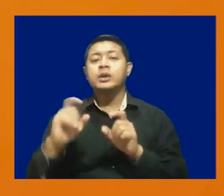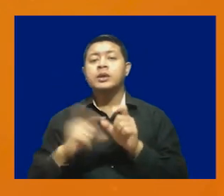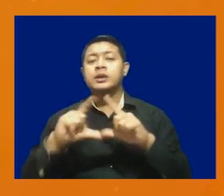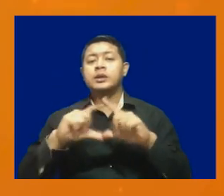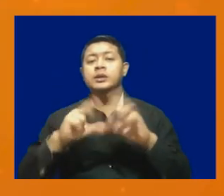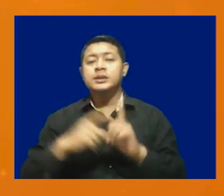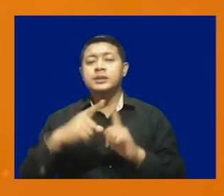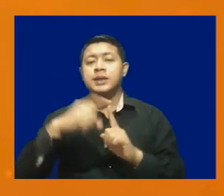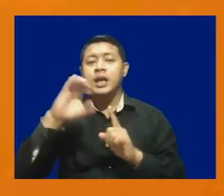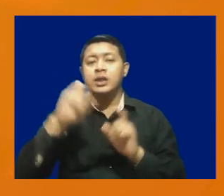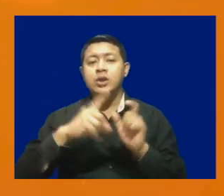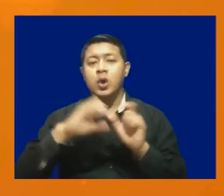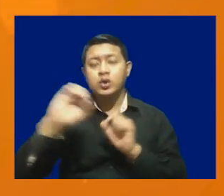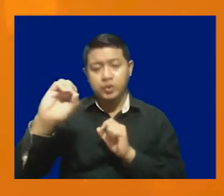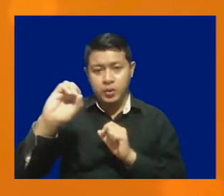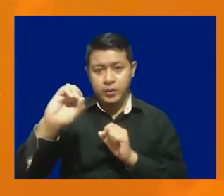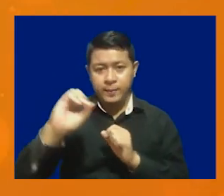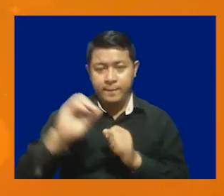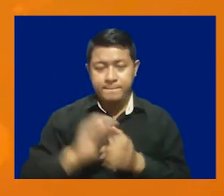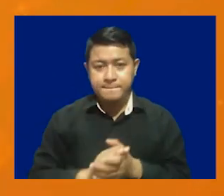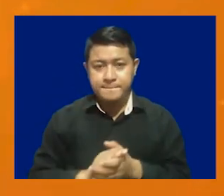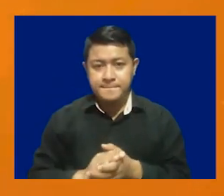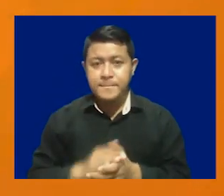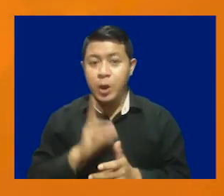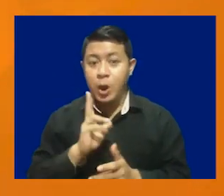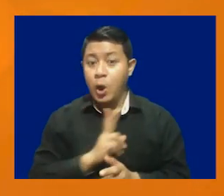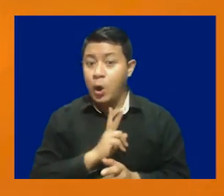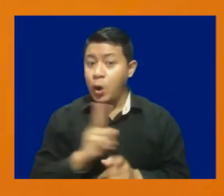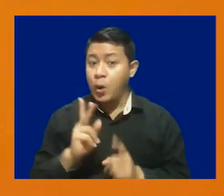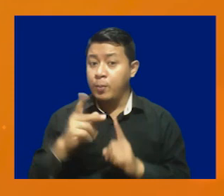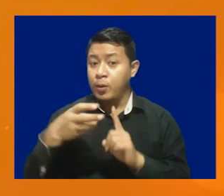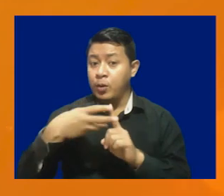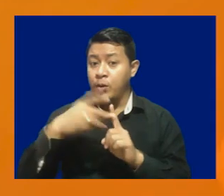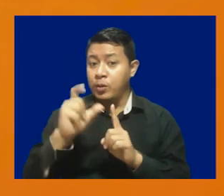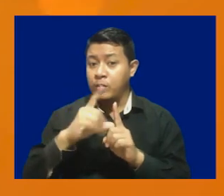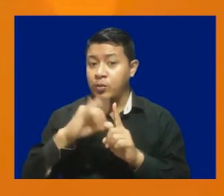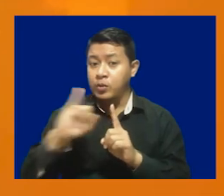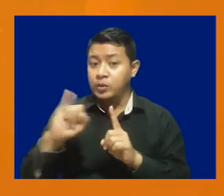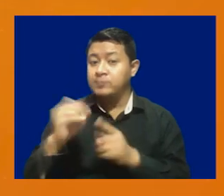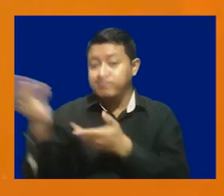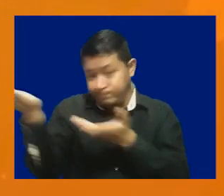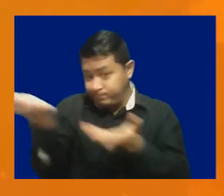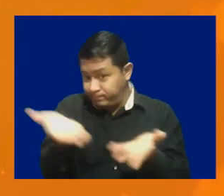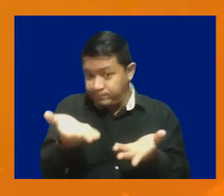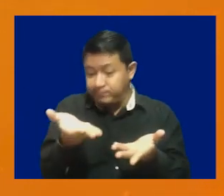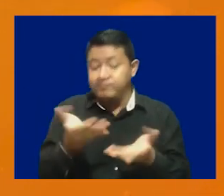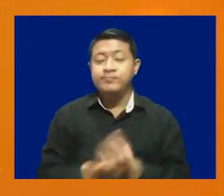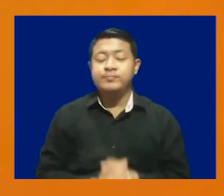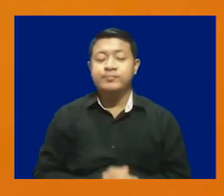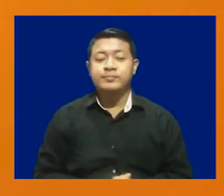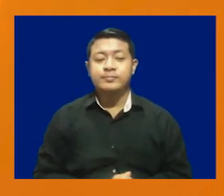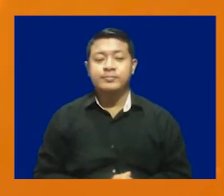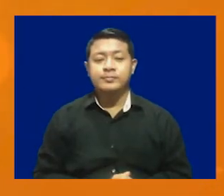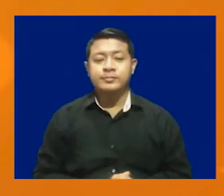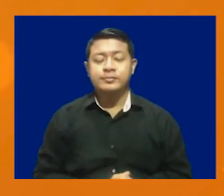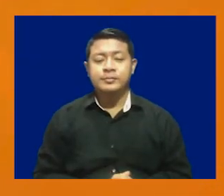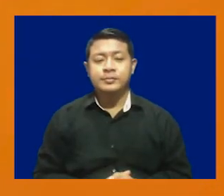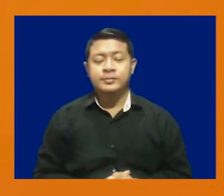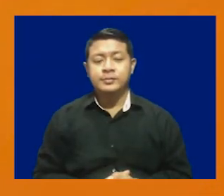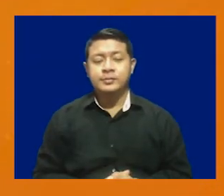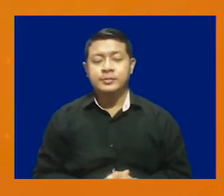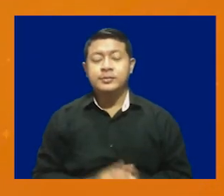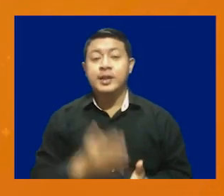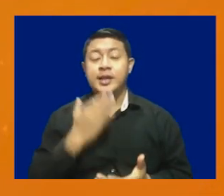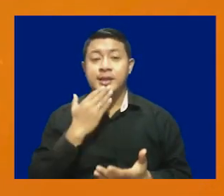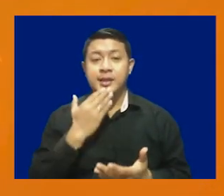sudah hadir bersama kita Romo Budi Santoso yang akan membawakan materi rekoleksi pada malam hari ini. Kepada Romo Budi, saya